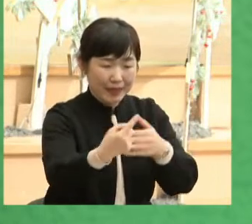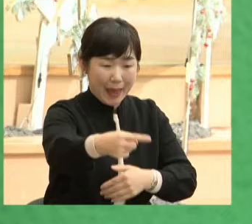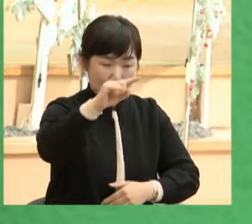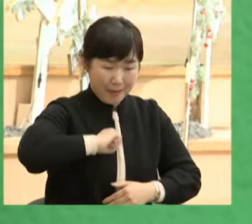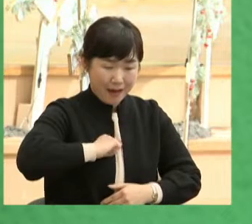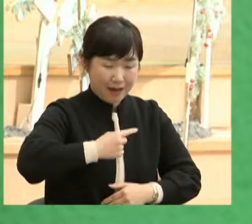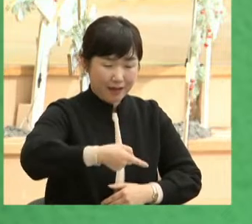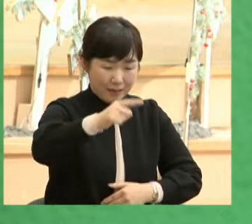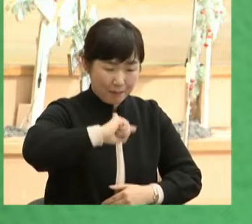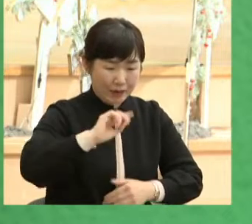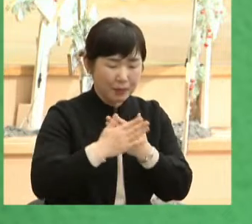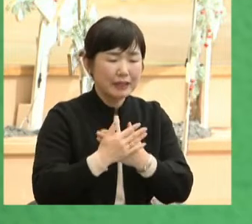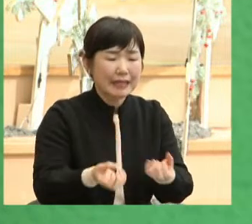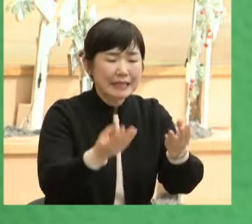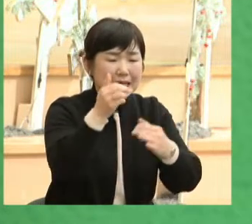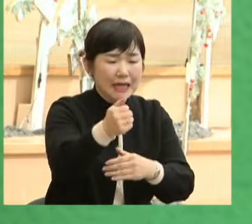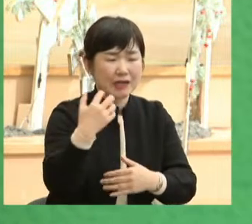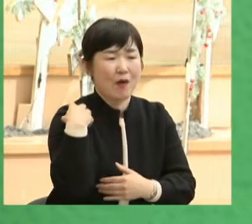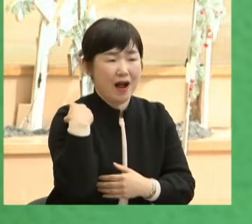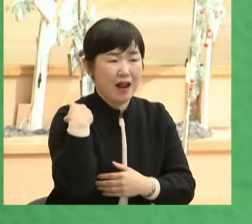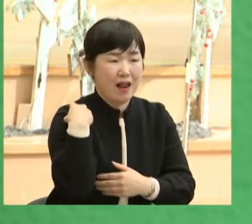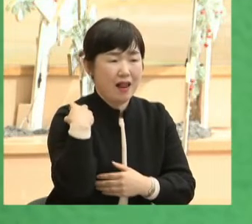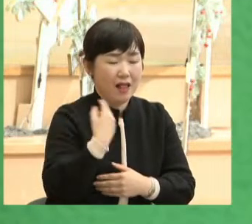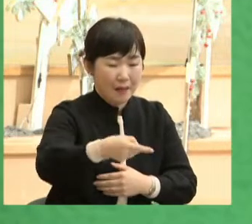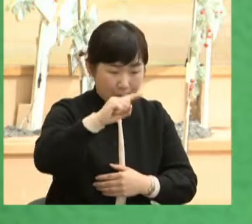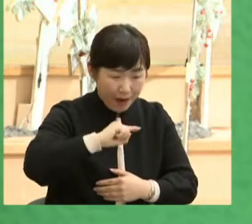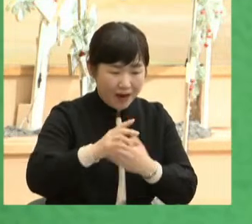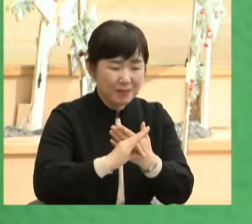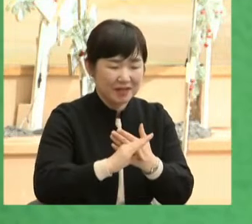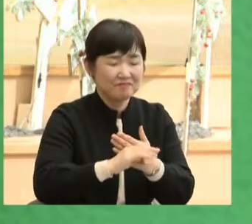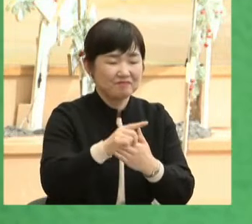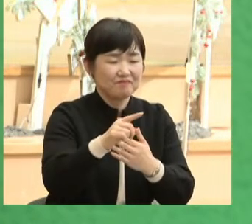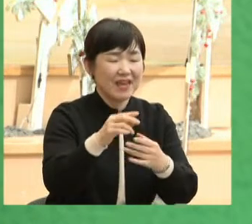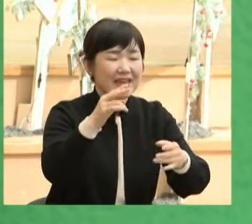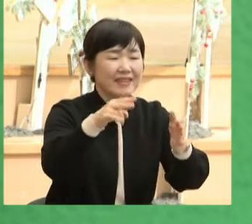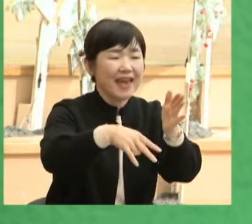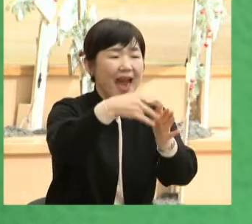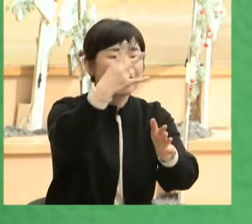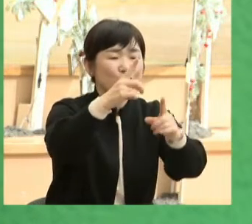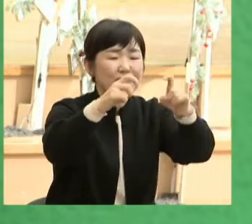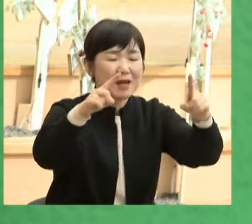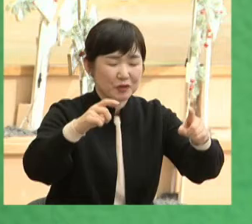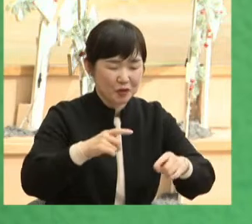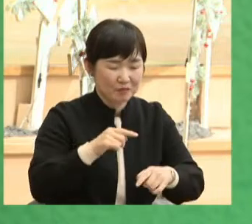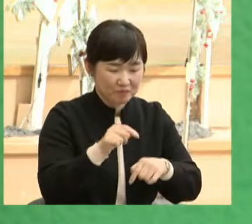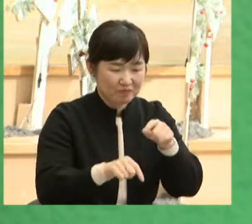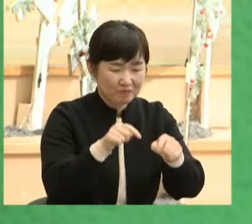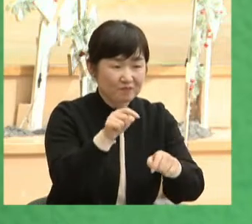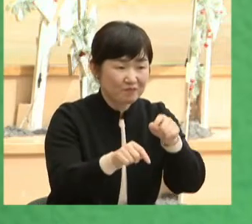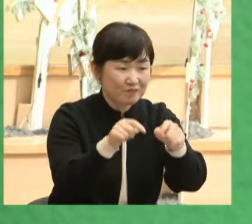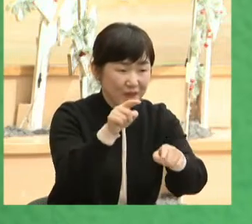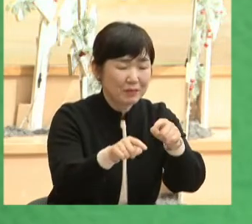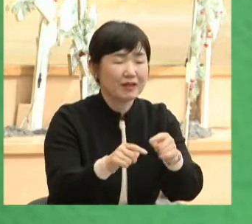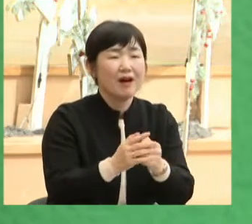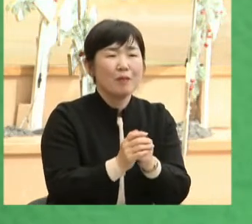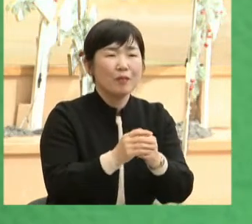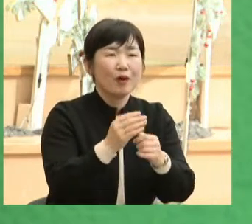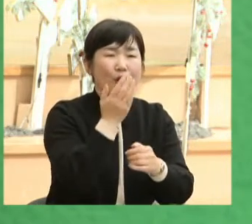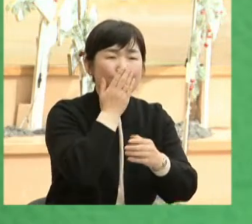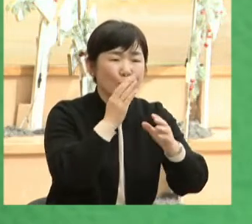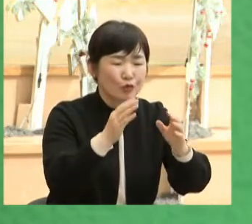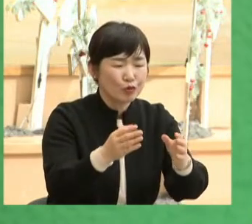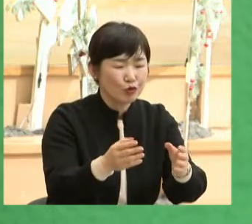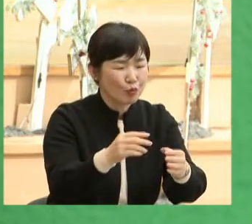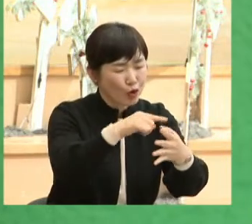제사장 직무를 수행하기 위해서 올라오죠 예루살렘의 올라옵니다 물론 유월절이 나 예를 들면 뭐 뭐 장마철이나